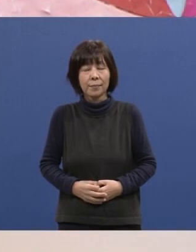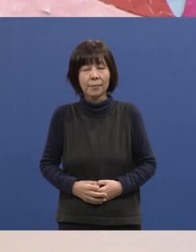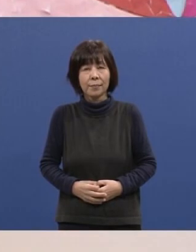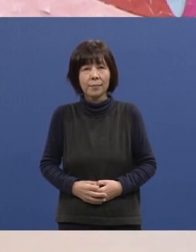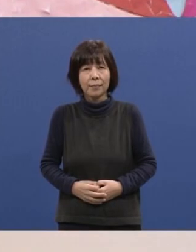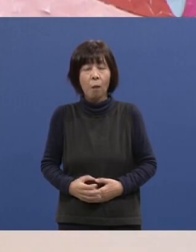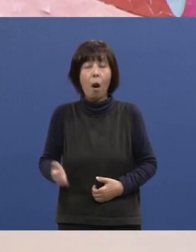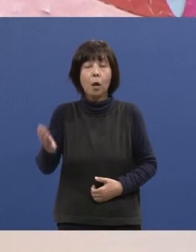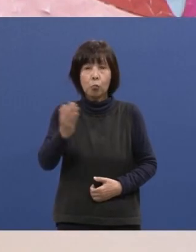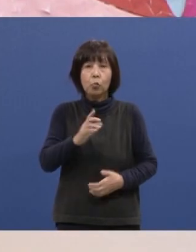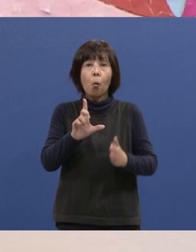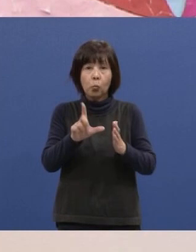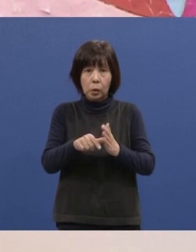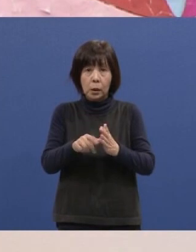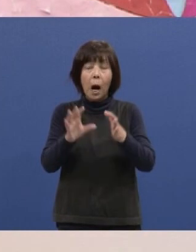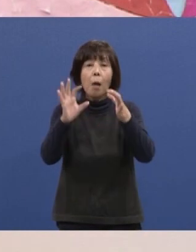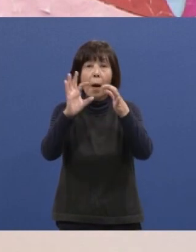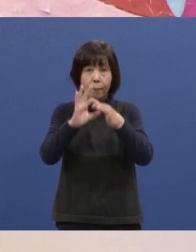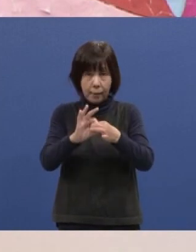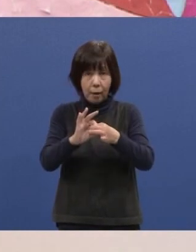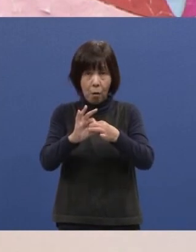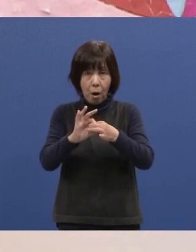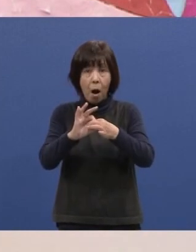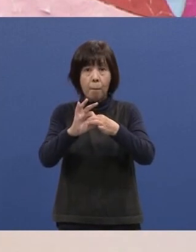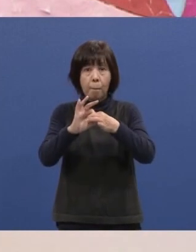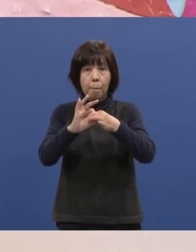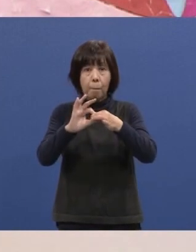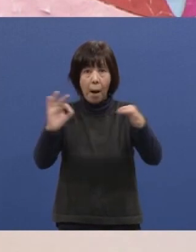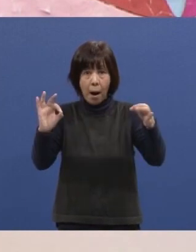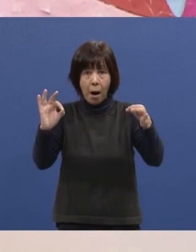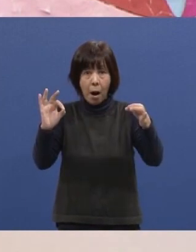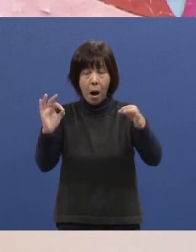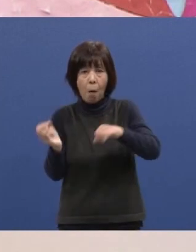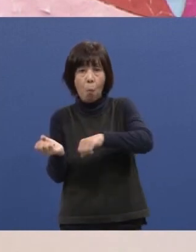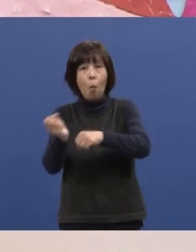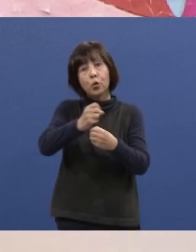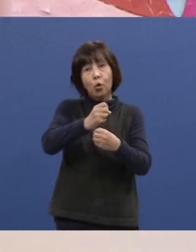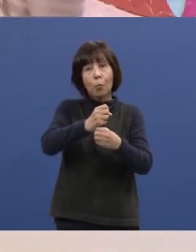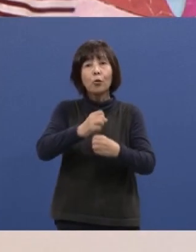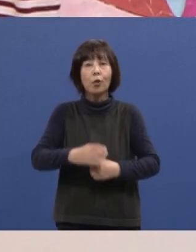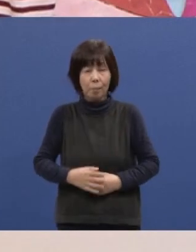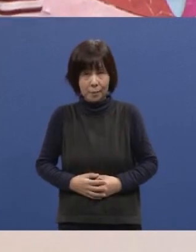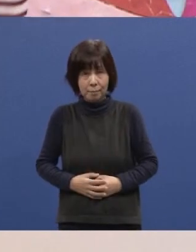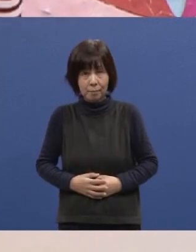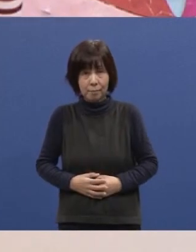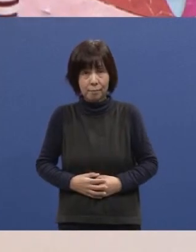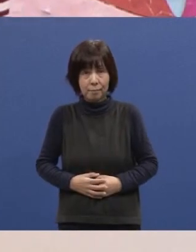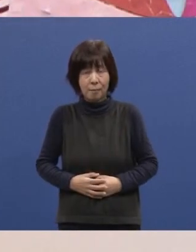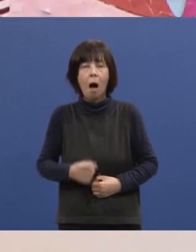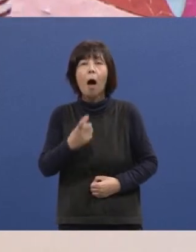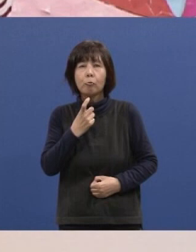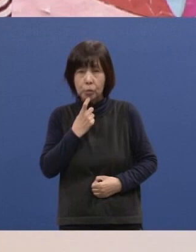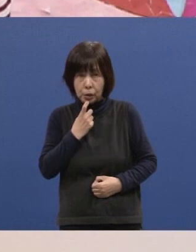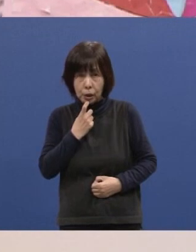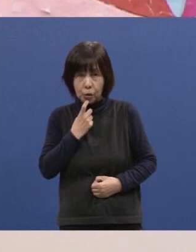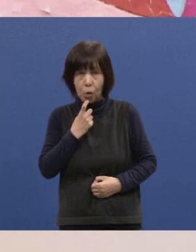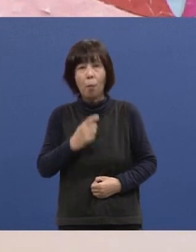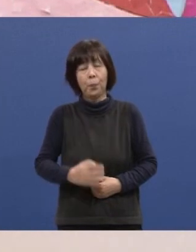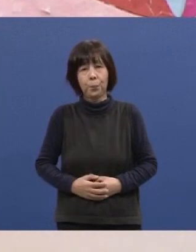次のタイミングで絡まっていた指の輪が見事に外れて元通り。とっても不思議です